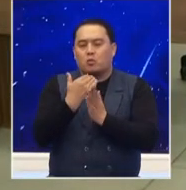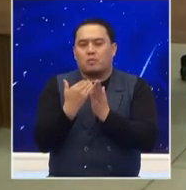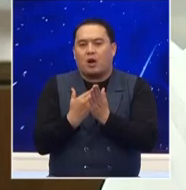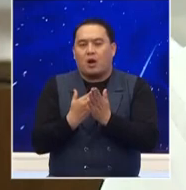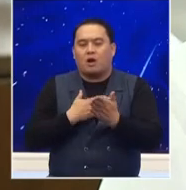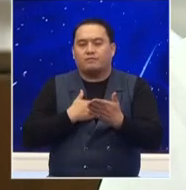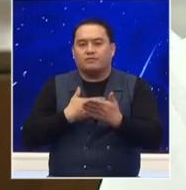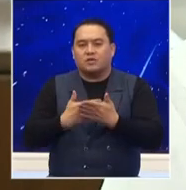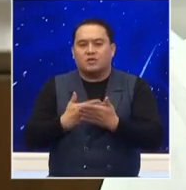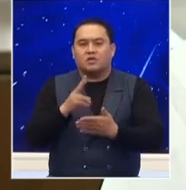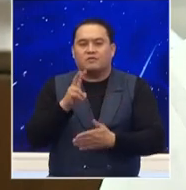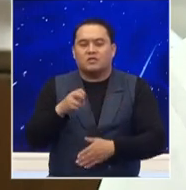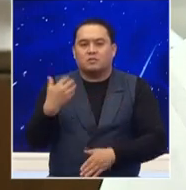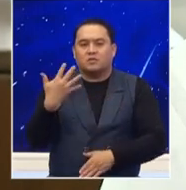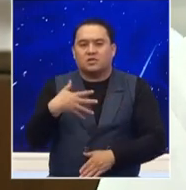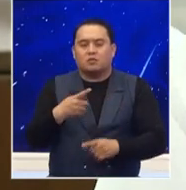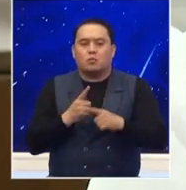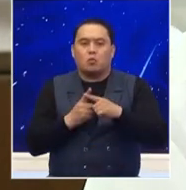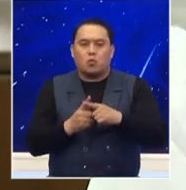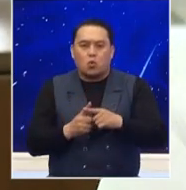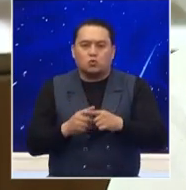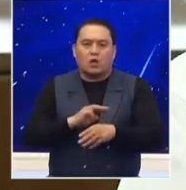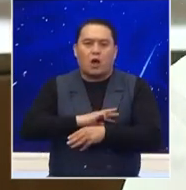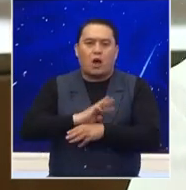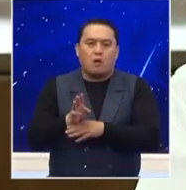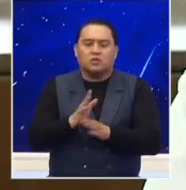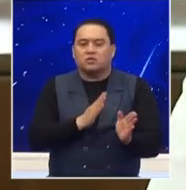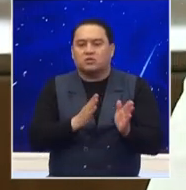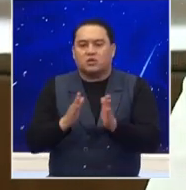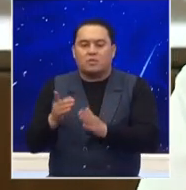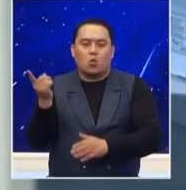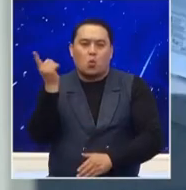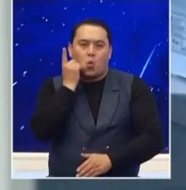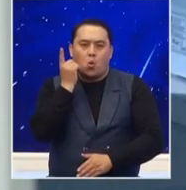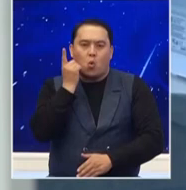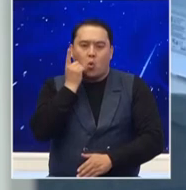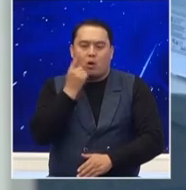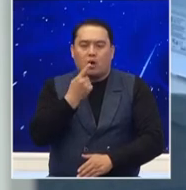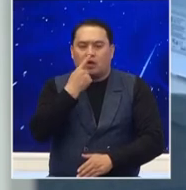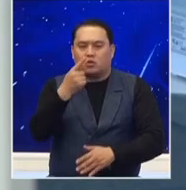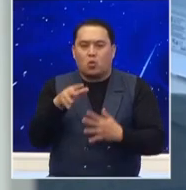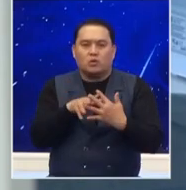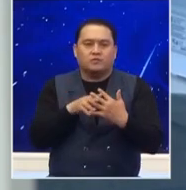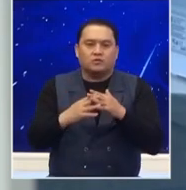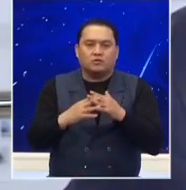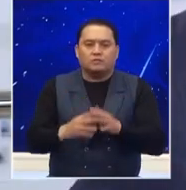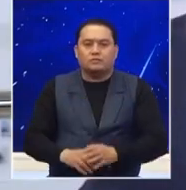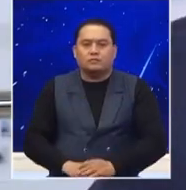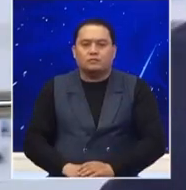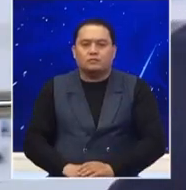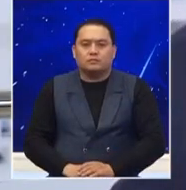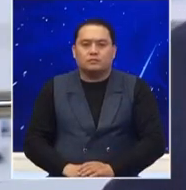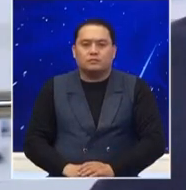мобильных операторов 250+, призванной обеспечить стабильной сотовой связью жителей отдаленных населенных пунктов.